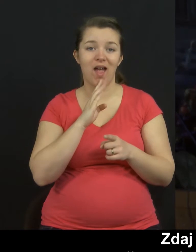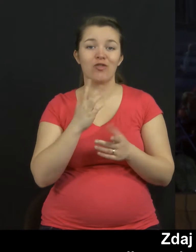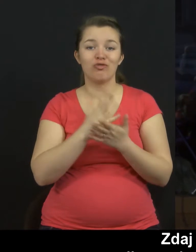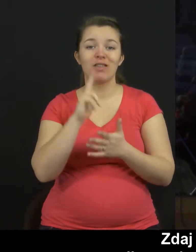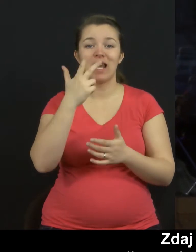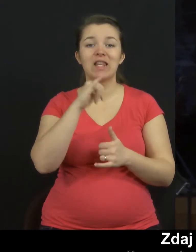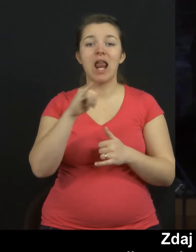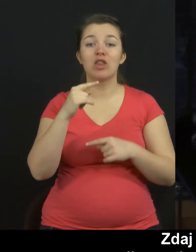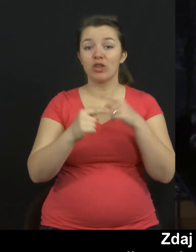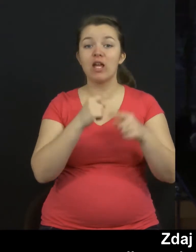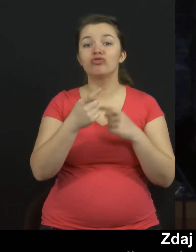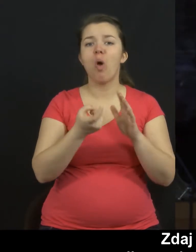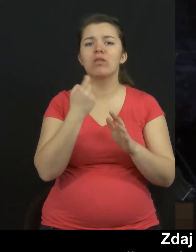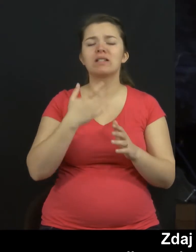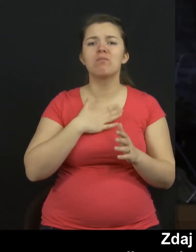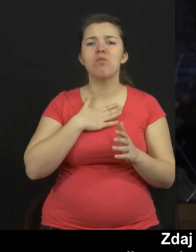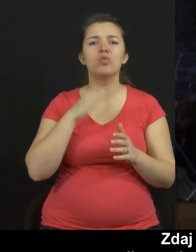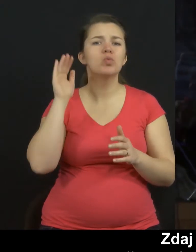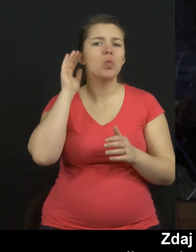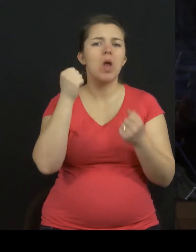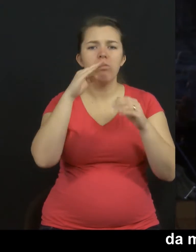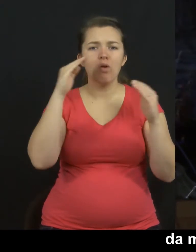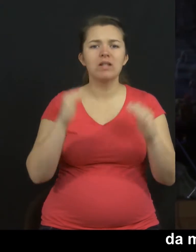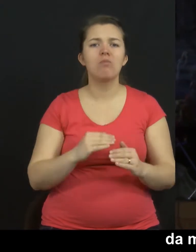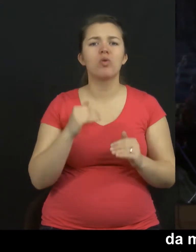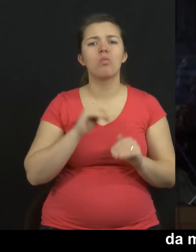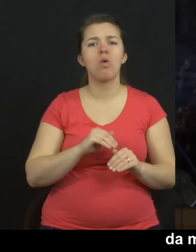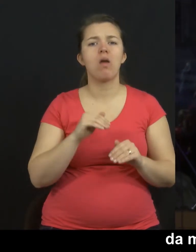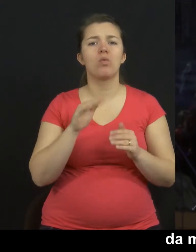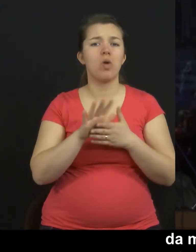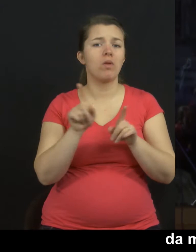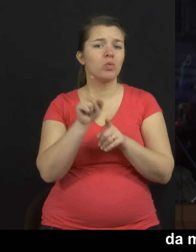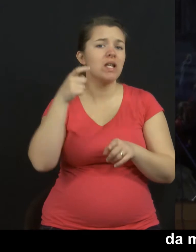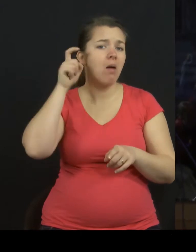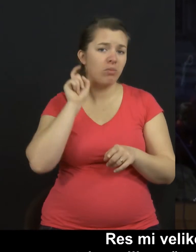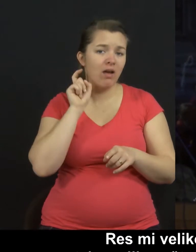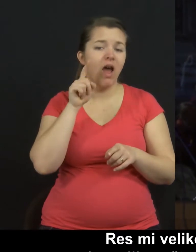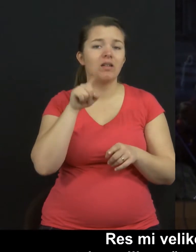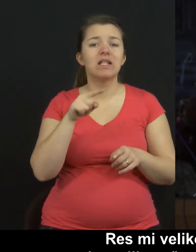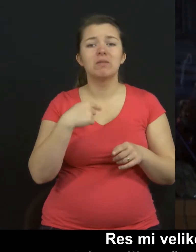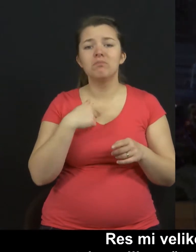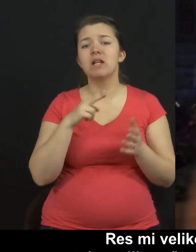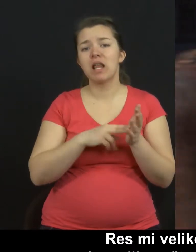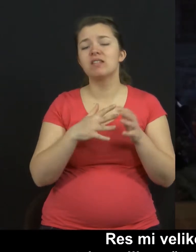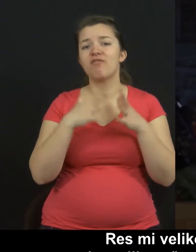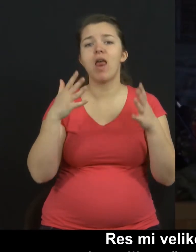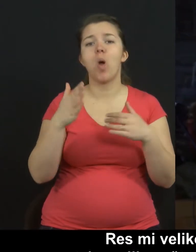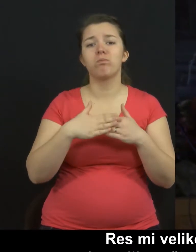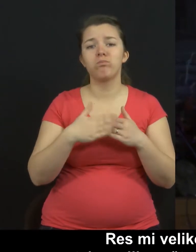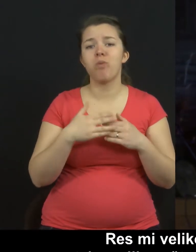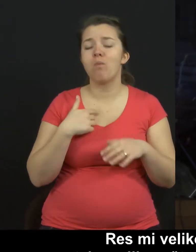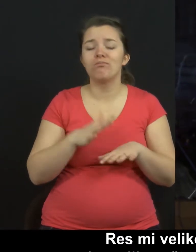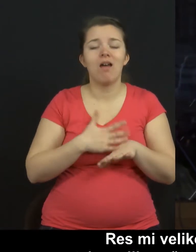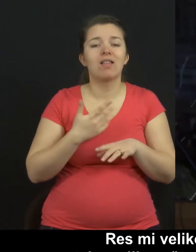Zdaj je že tretje leto teče, odkar se moj sluh tako poslabšal, da moram to slušni aparat uporabljati. In mi zres